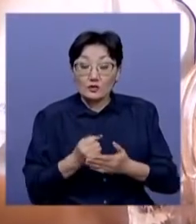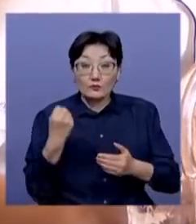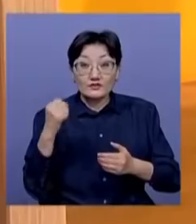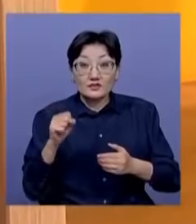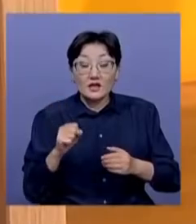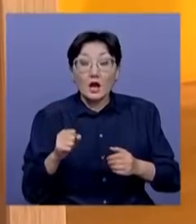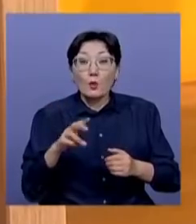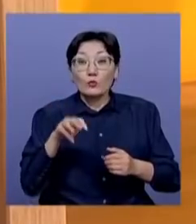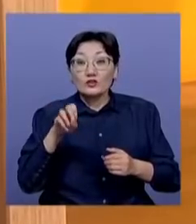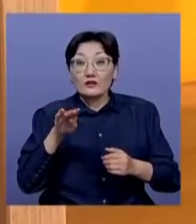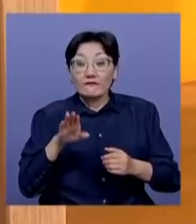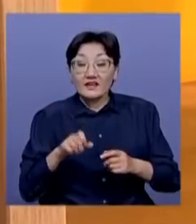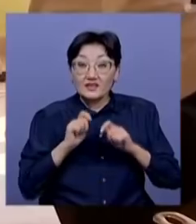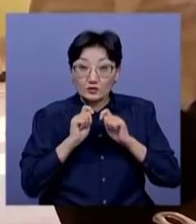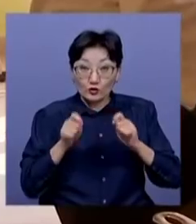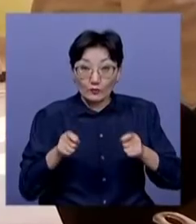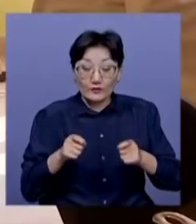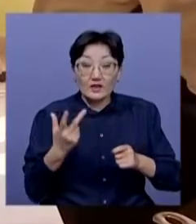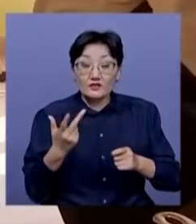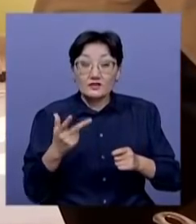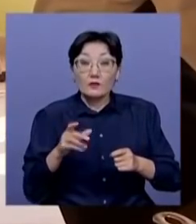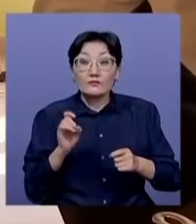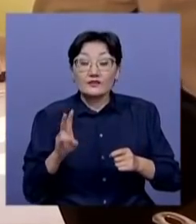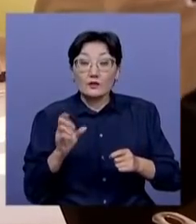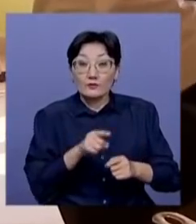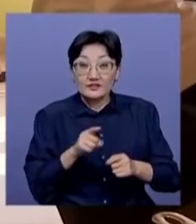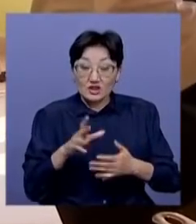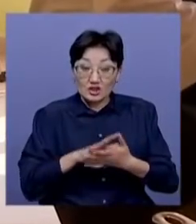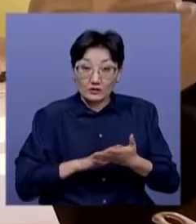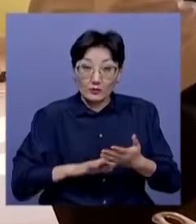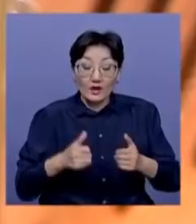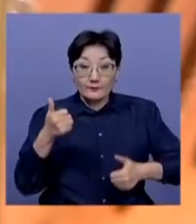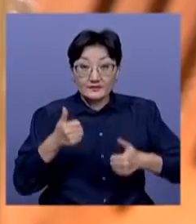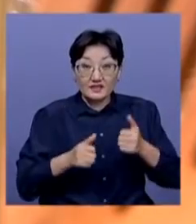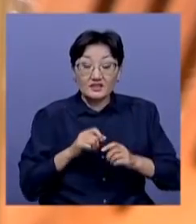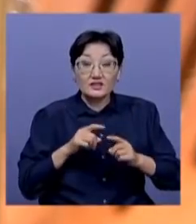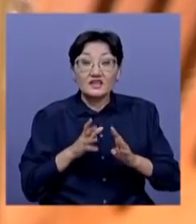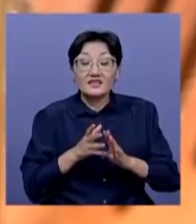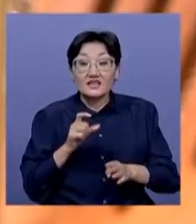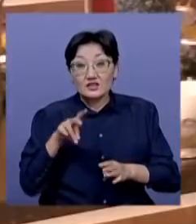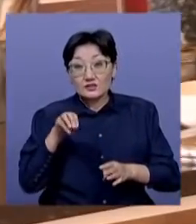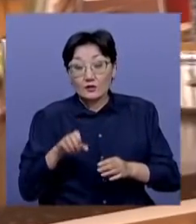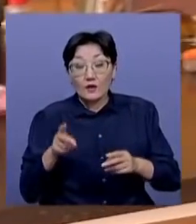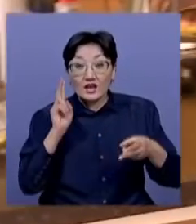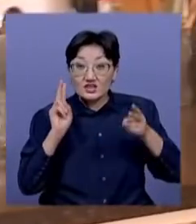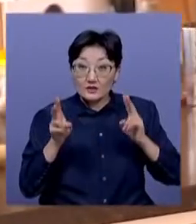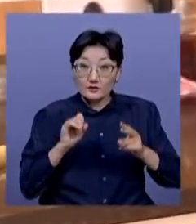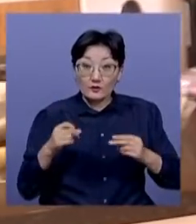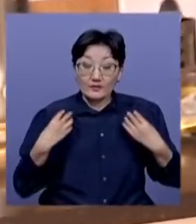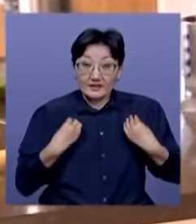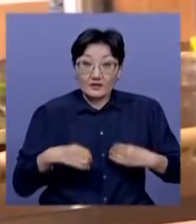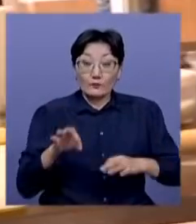Жеңімпазға мультиварка құралы сыйға тартылды. Үшінші қарашаға дейін жалғасатын байқаудың келесі бөлімдерінде шаштараздар мен